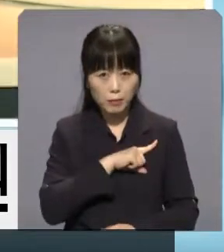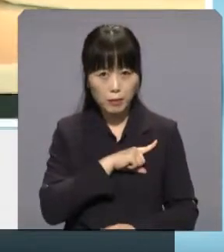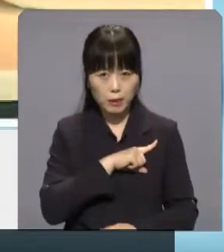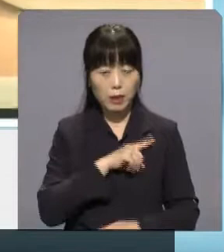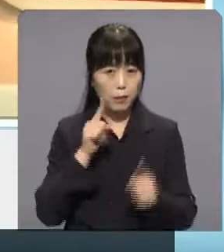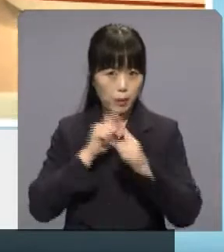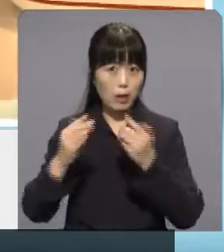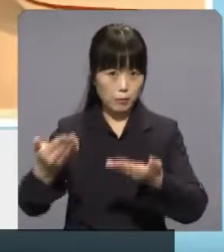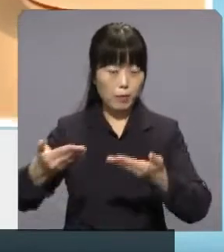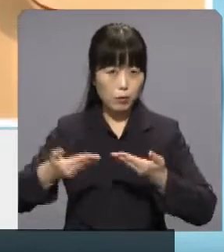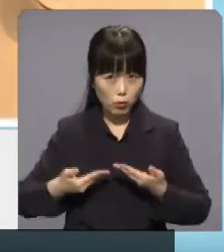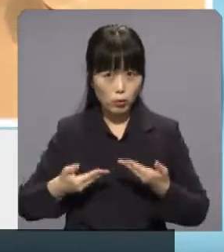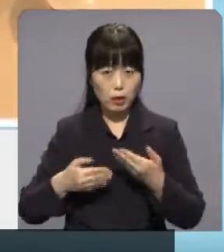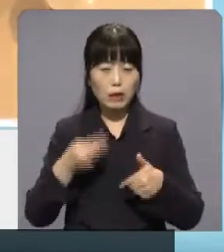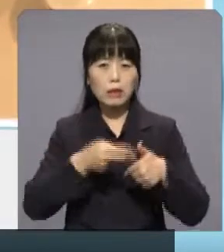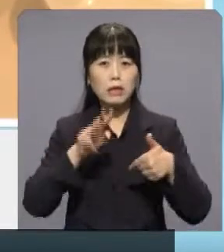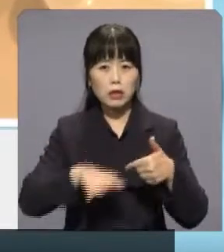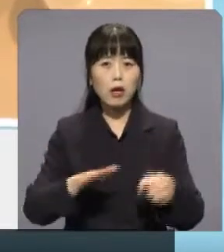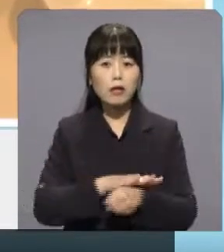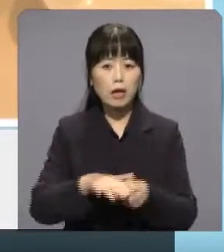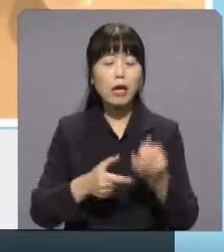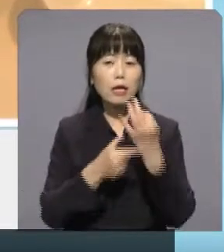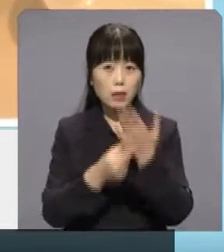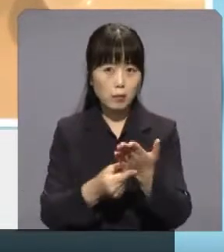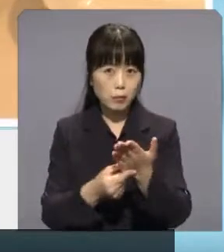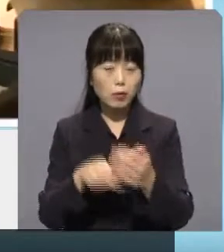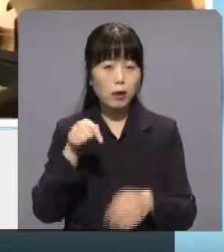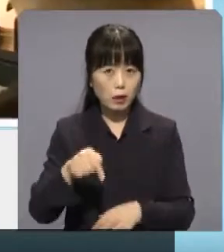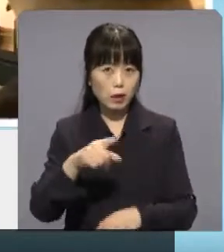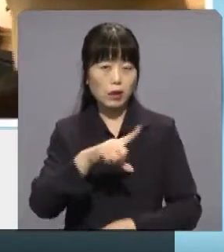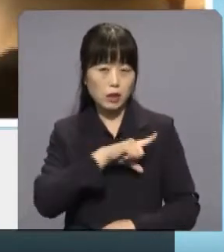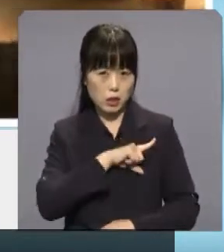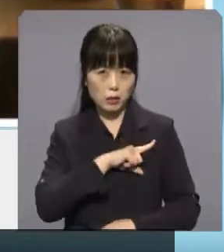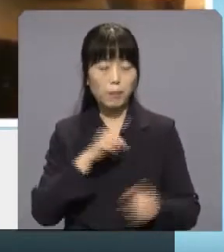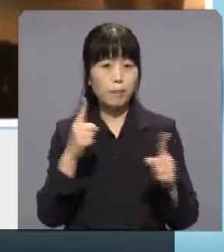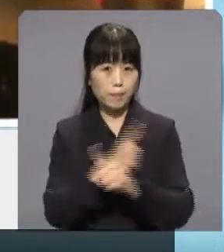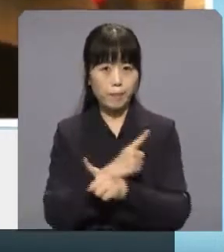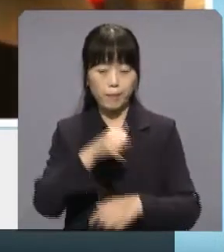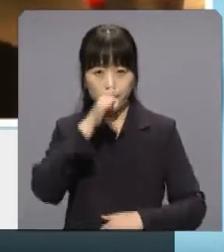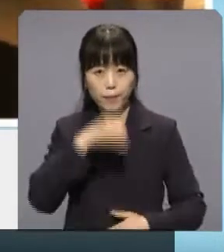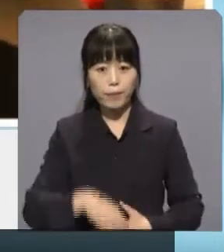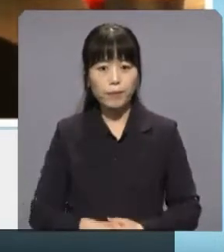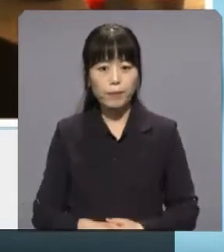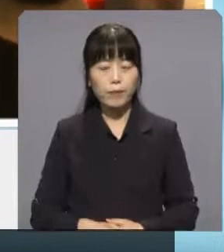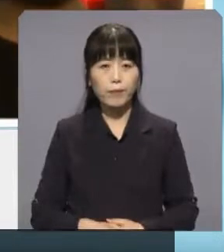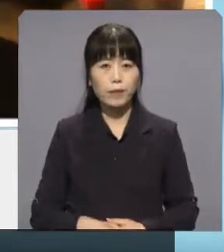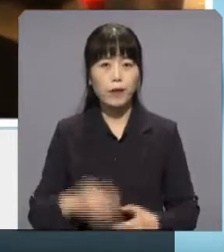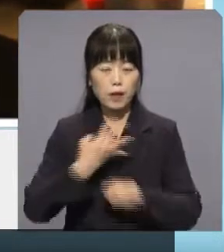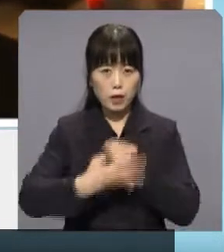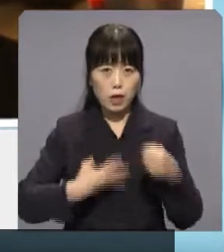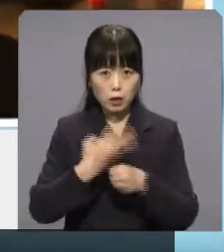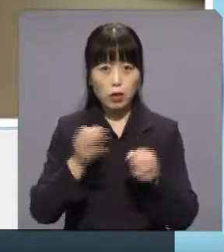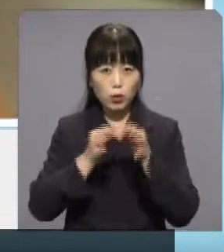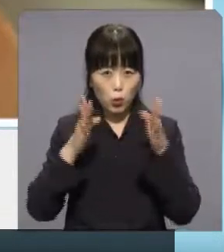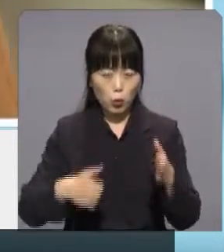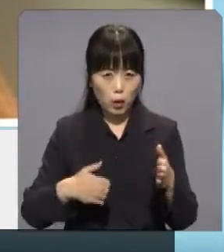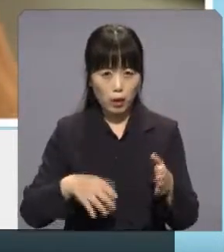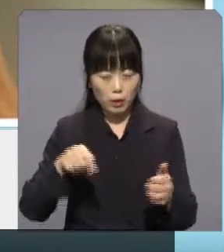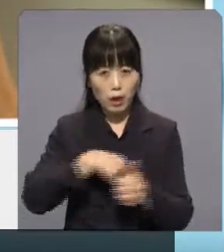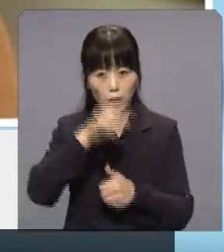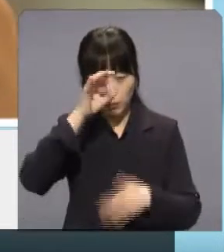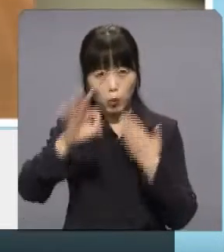앵커캐에서 말씀하셨듯이 인천사랑상품권 이렇게 또 명명을 했는데요 지난 4년 동안에 그 흐름을